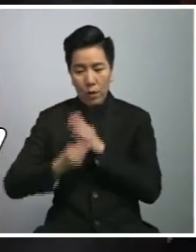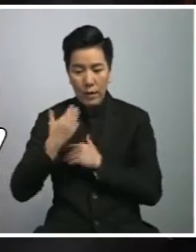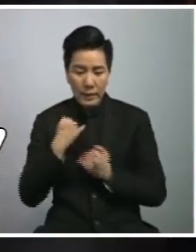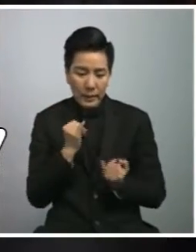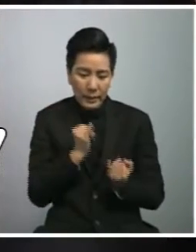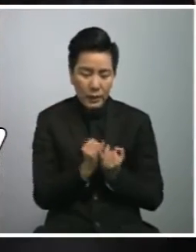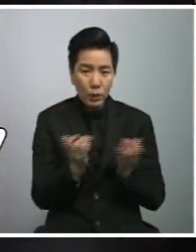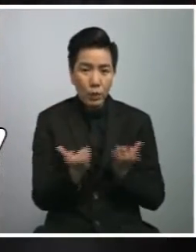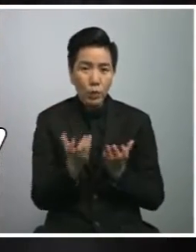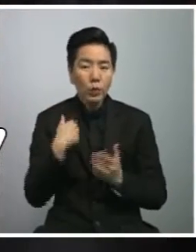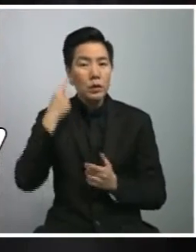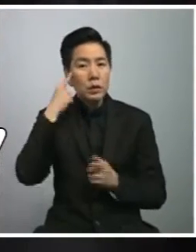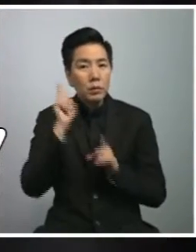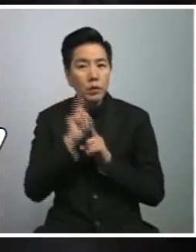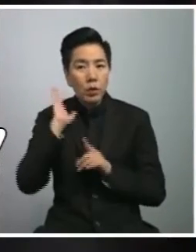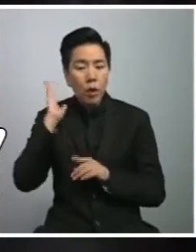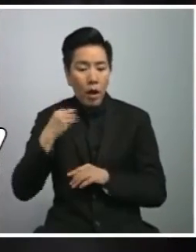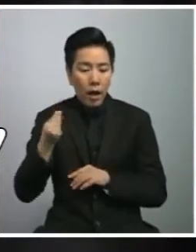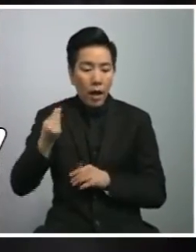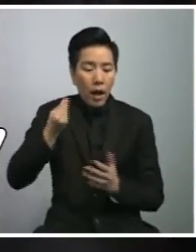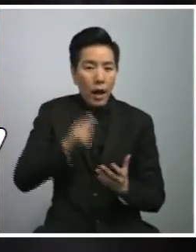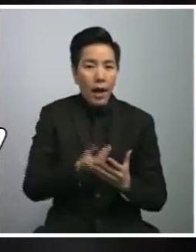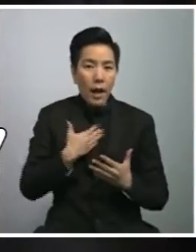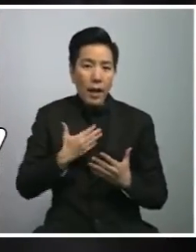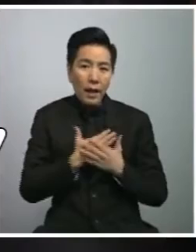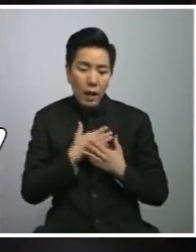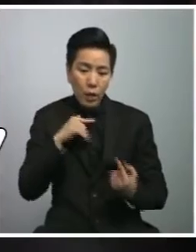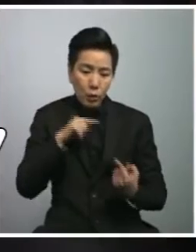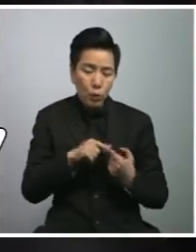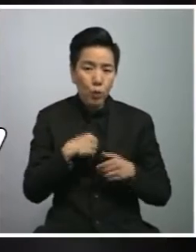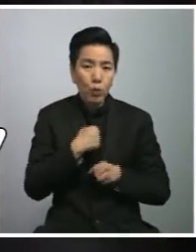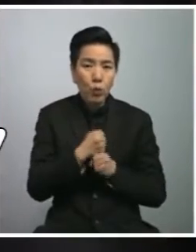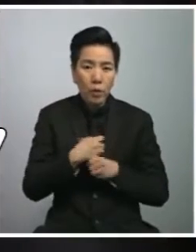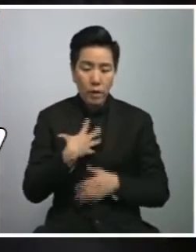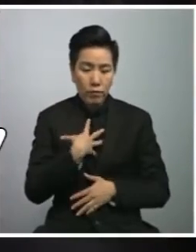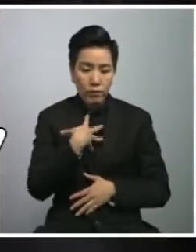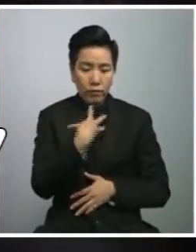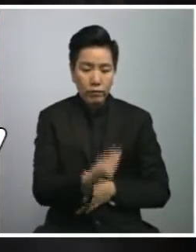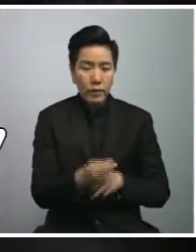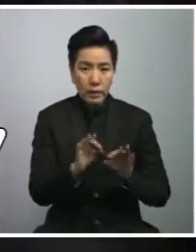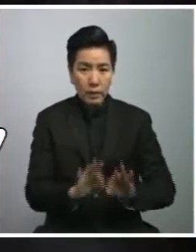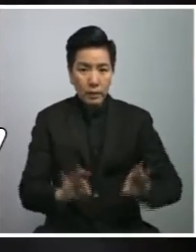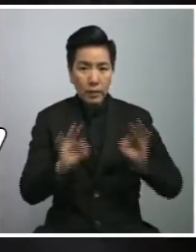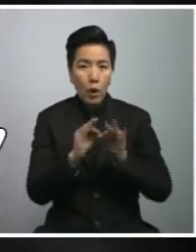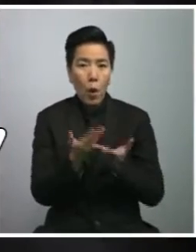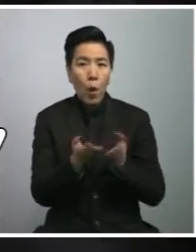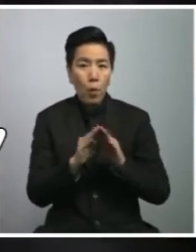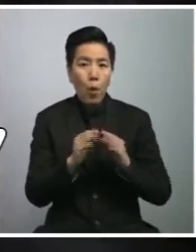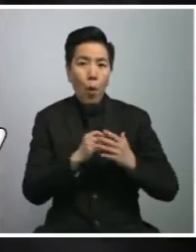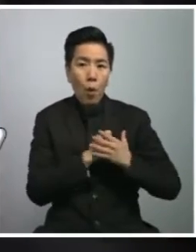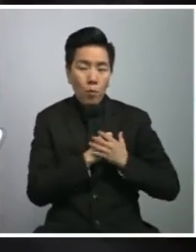กล้ชิดกับลูกแล้วก็ส่งมอบความรักต่อทางน้ำนมเนี่ยค่ะเป็นสายใยสัมพันธ์ที่ทำให้ครอบครัวอบอุ่น